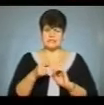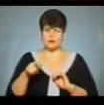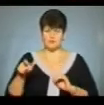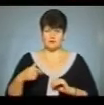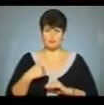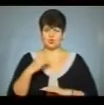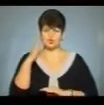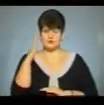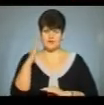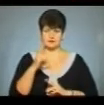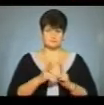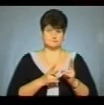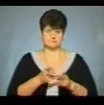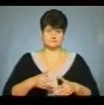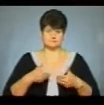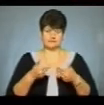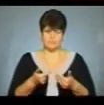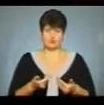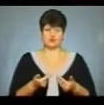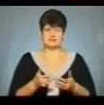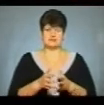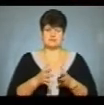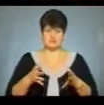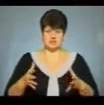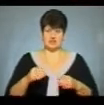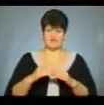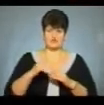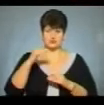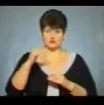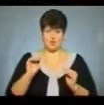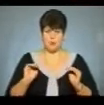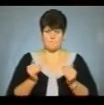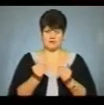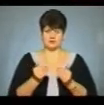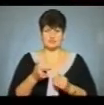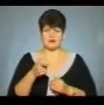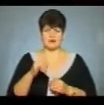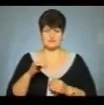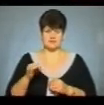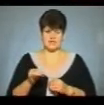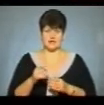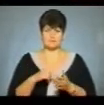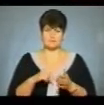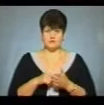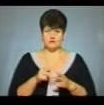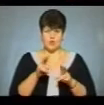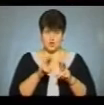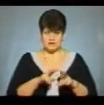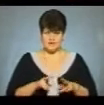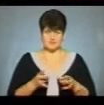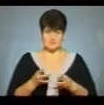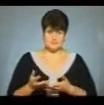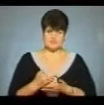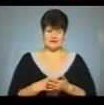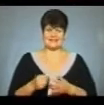проголосували за петицію, в якій пропонують збільшити висоту обмежувача на Гаївському мості. Щоб її розглянули на сесії міськради, треба зібрати